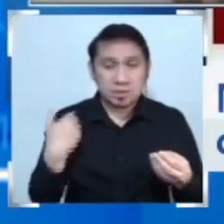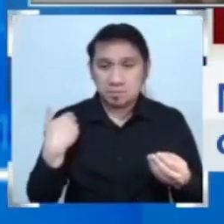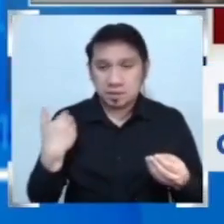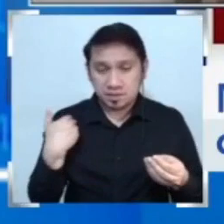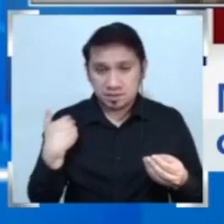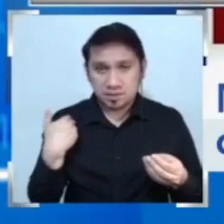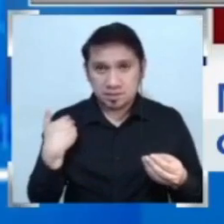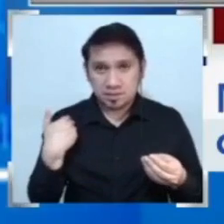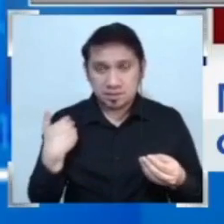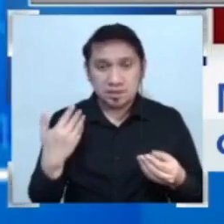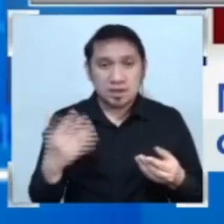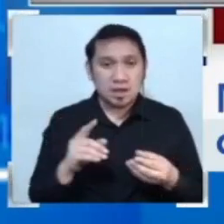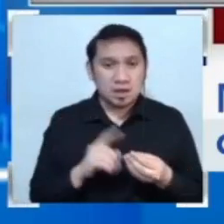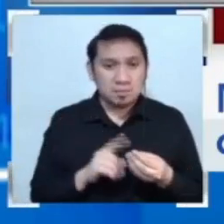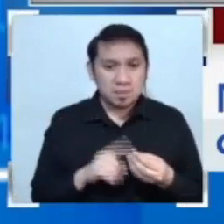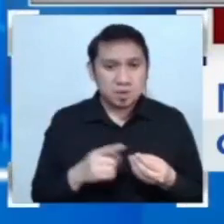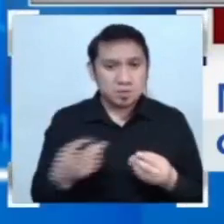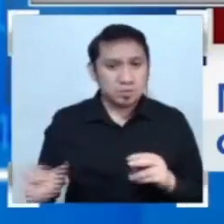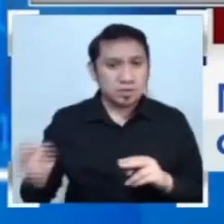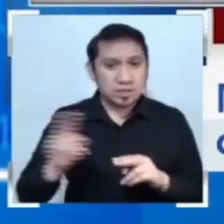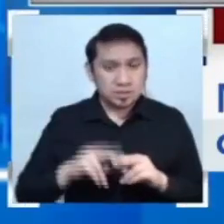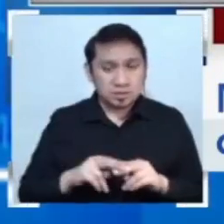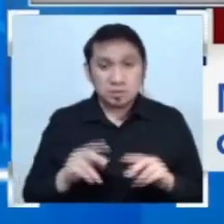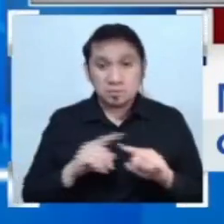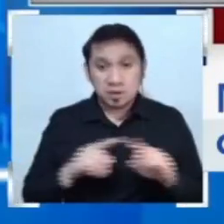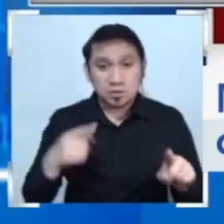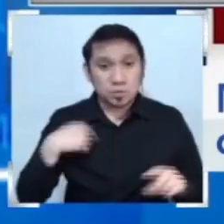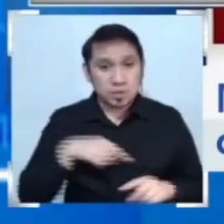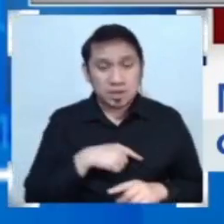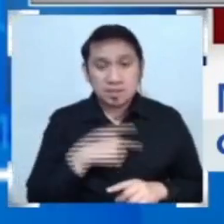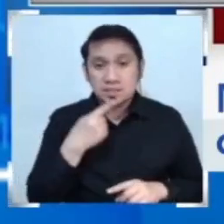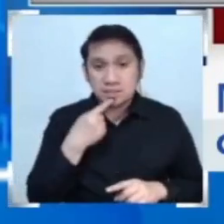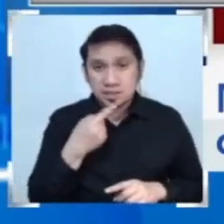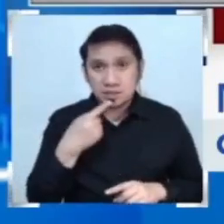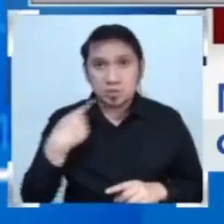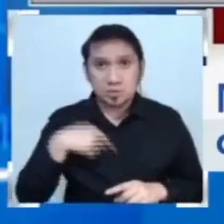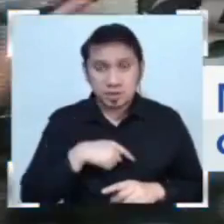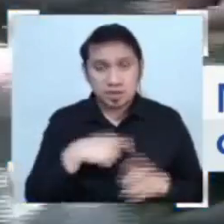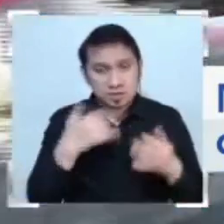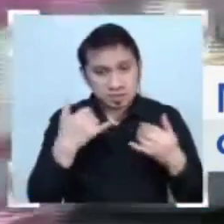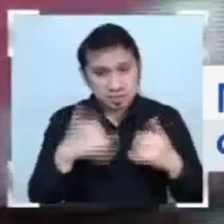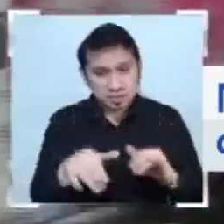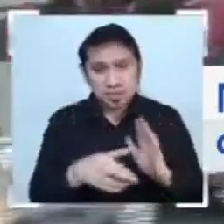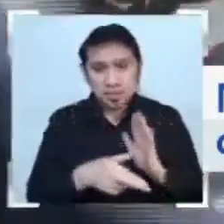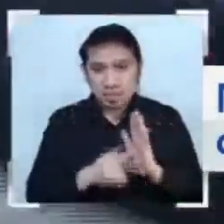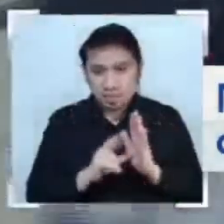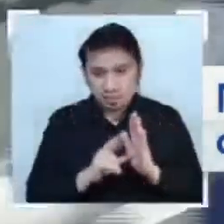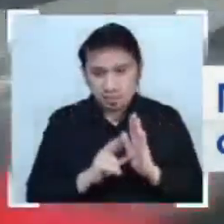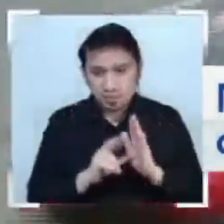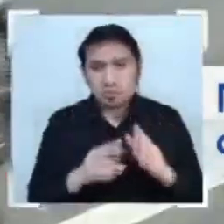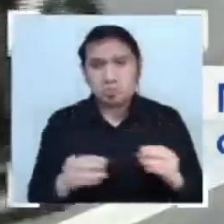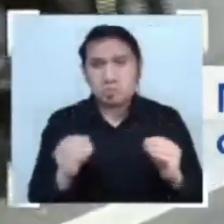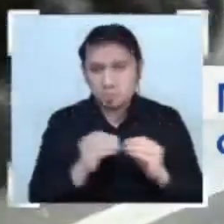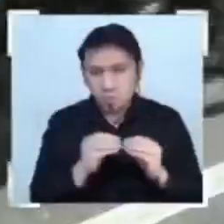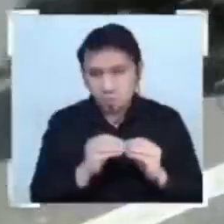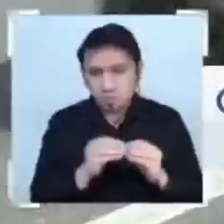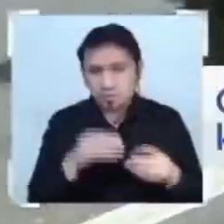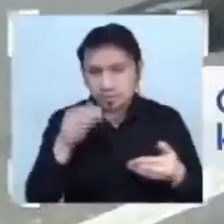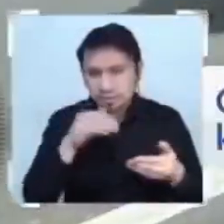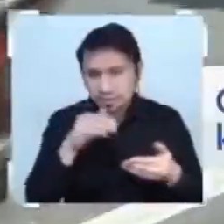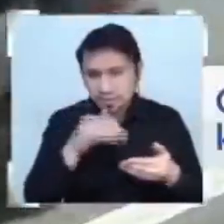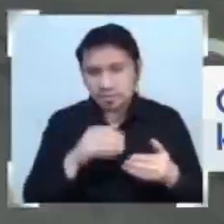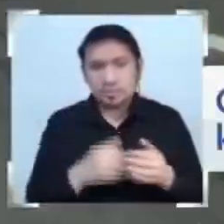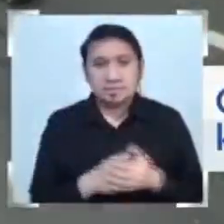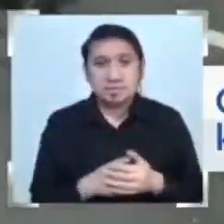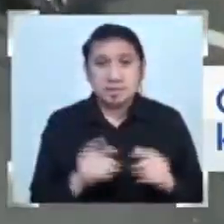kanilang ibibigay na increase, no? Pero sinasabi natin, pinag-aaralan natin ng mabuti. Pero mahigpit